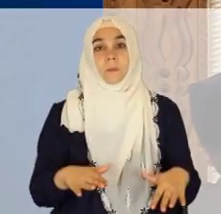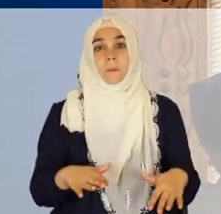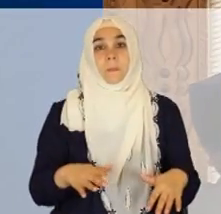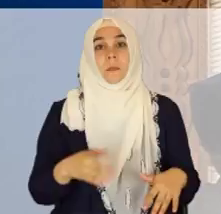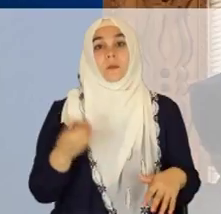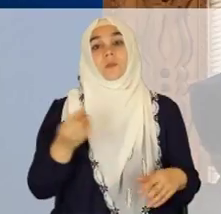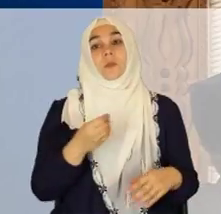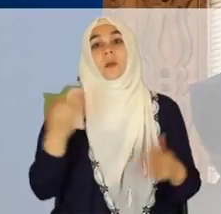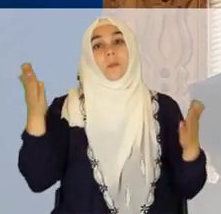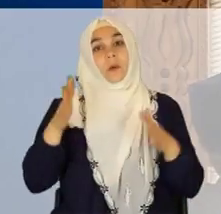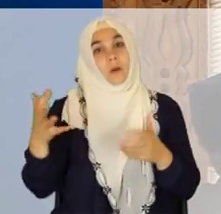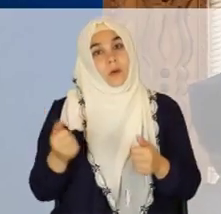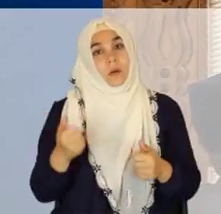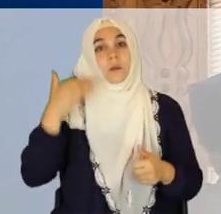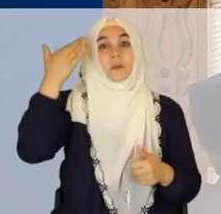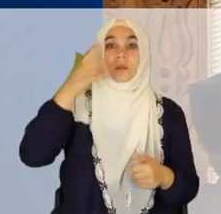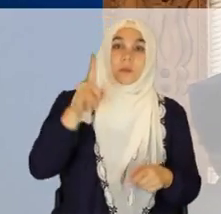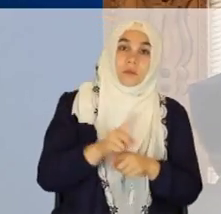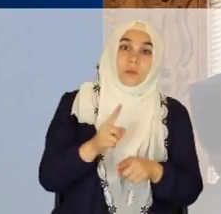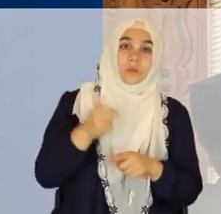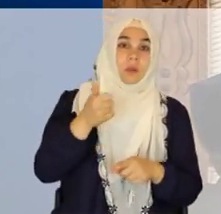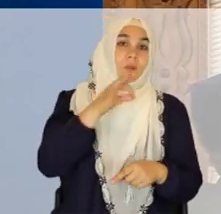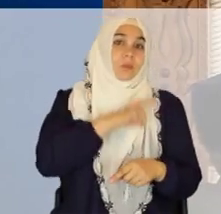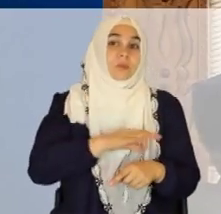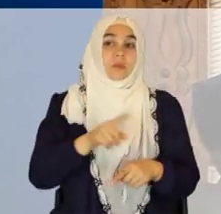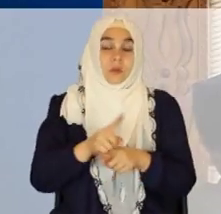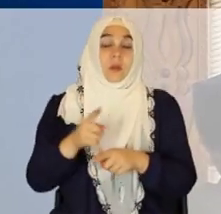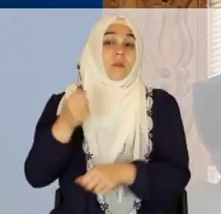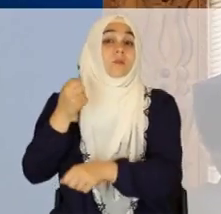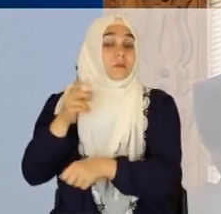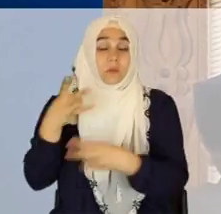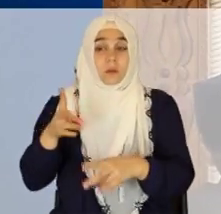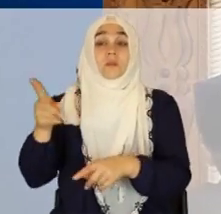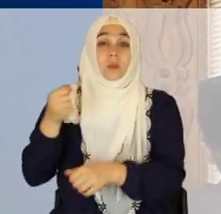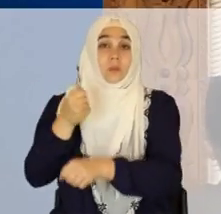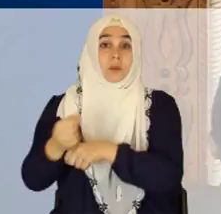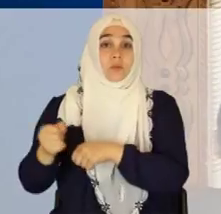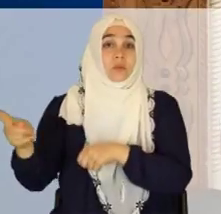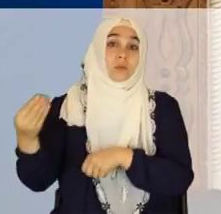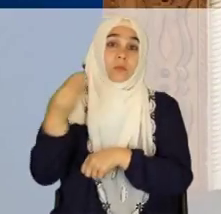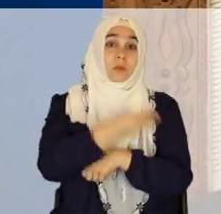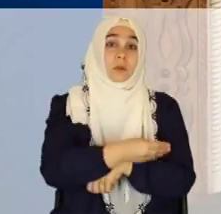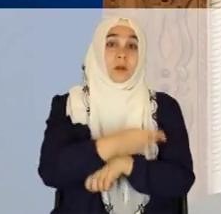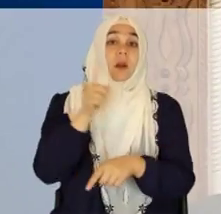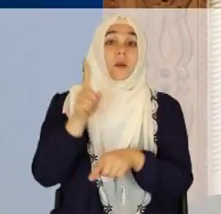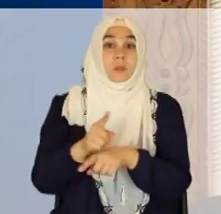Savob ham yo'q unga, niyatni ham shart qilmaydi. Majburiyati qarz oldimi olib borib berish.